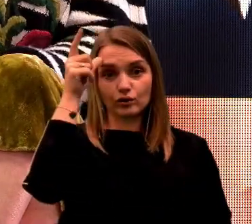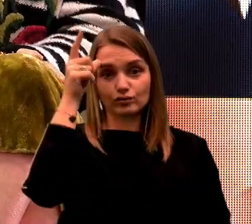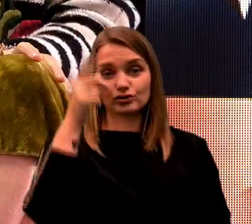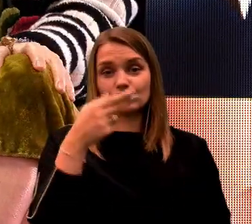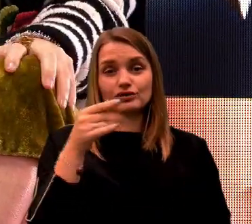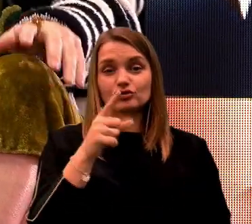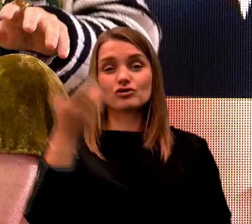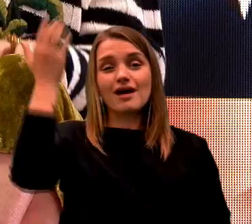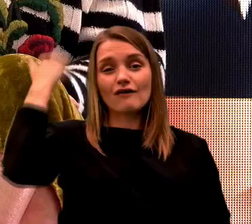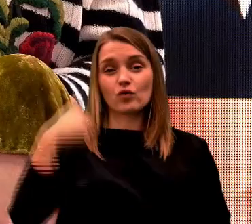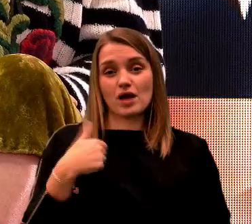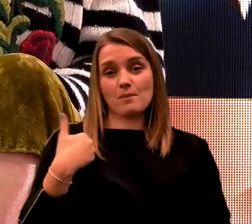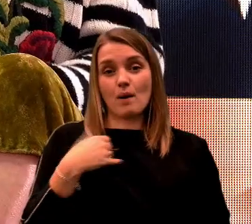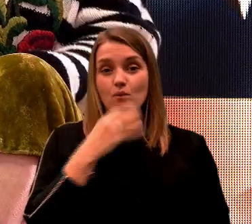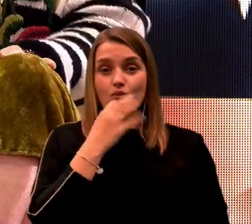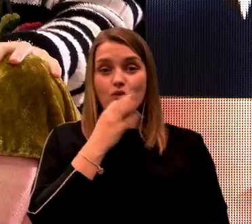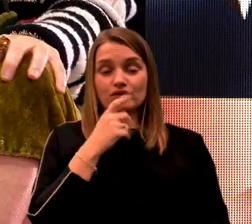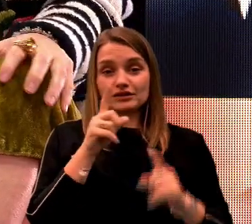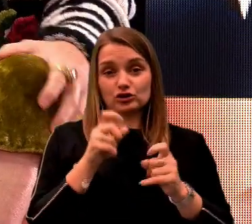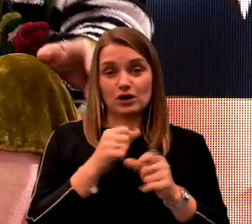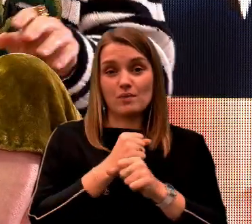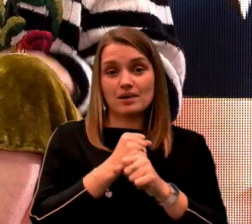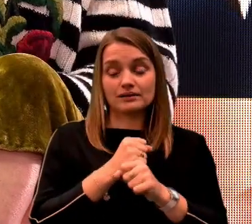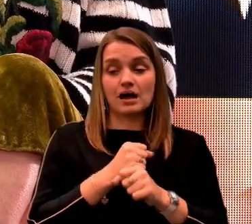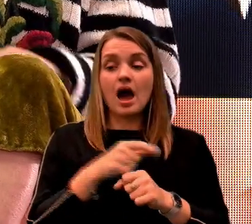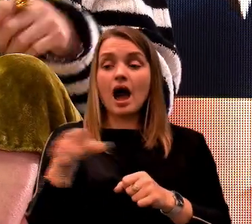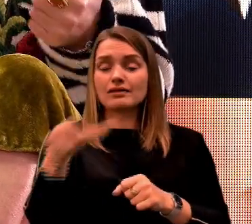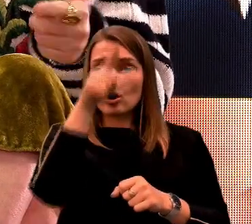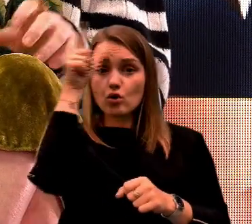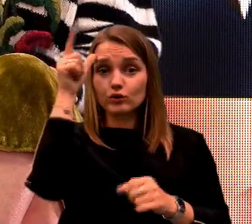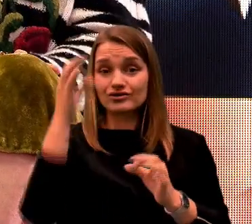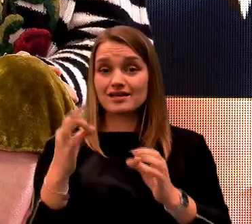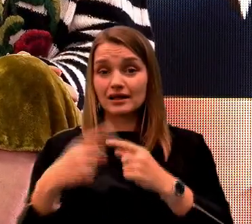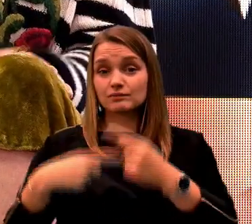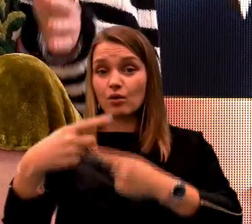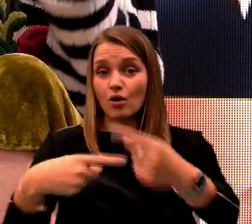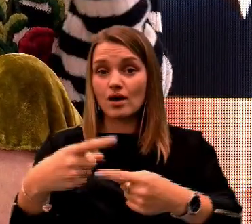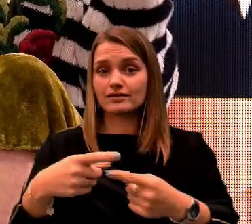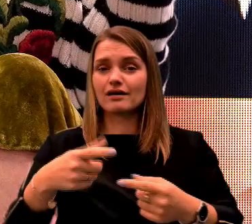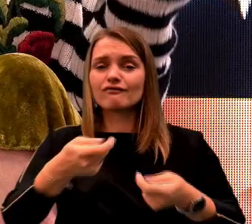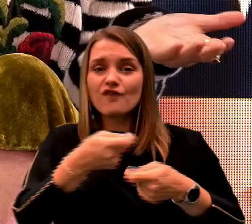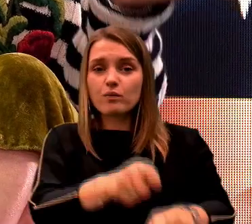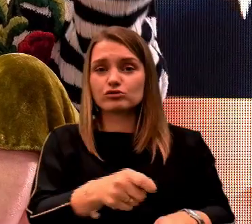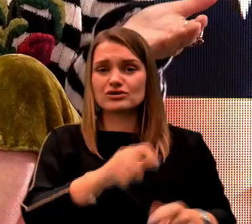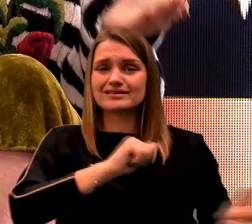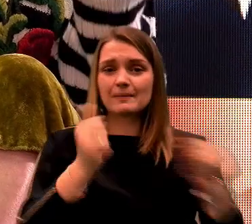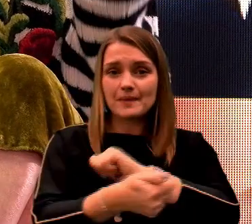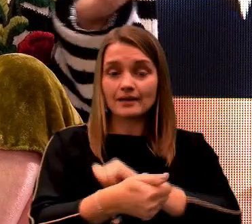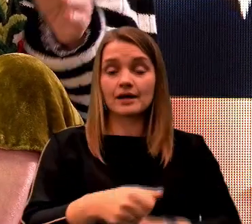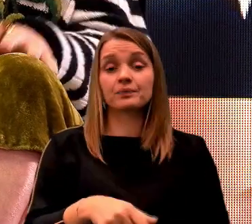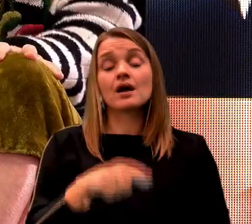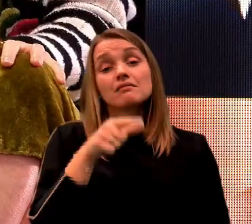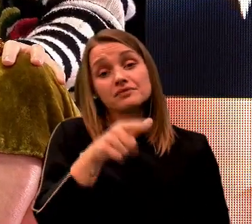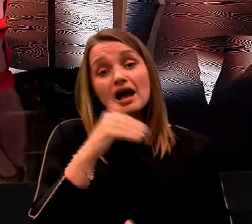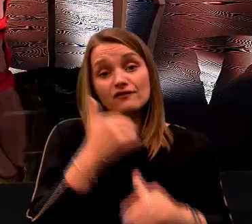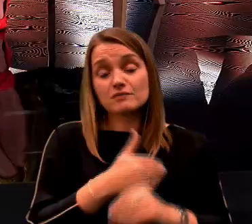młodym człowiekiem, zaczynałam pracę. Oni wymuszają zmiany, które potem przekształcają się w prawo i czy firma chce, czy nie chce, musi